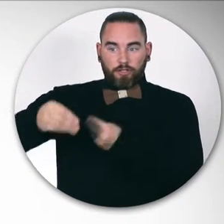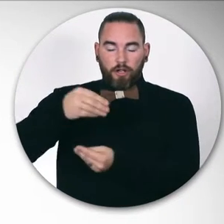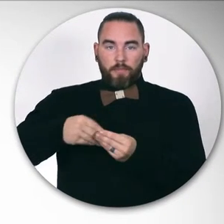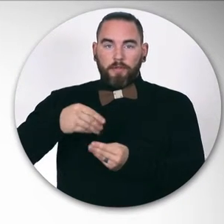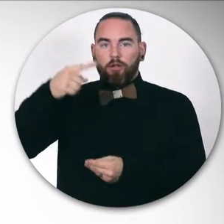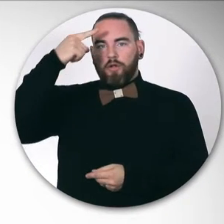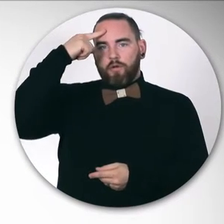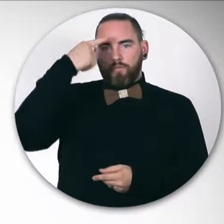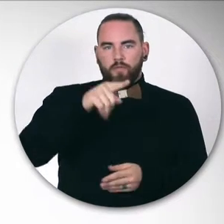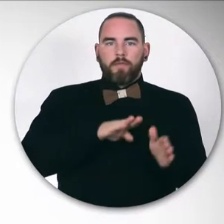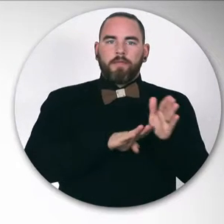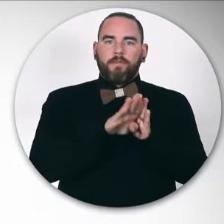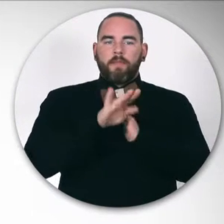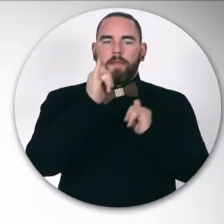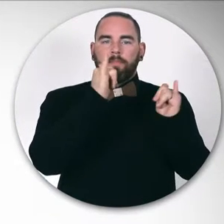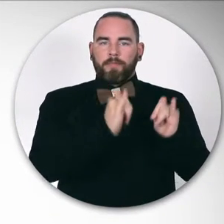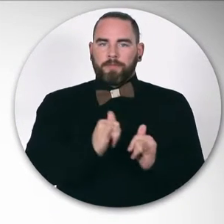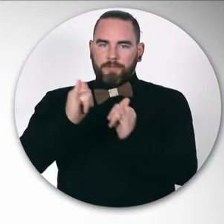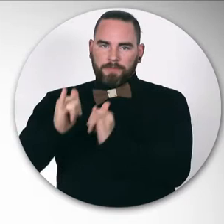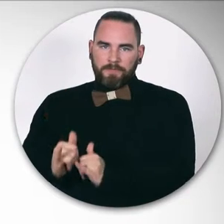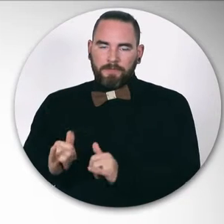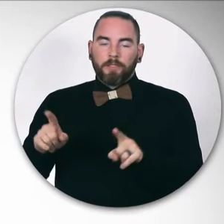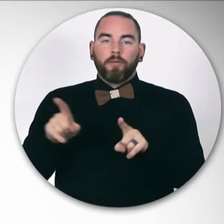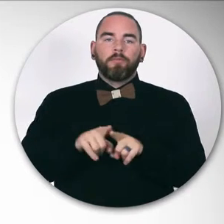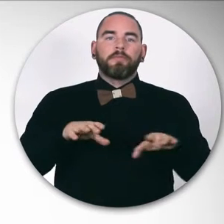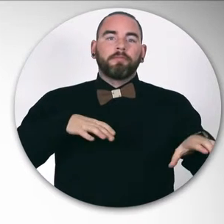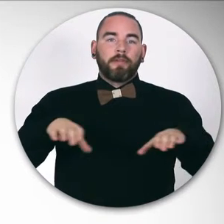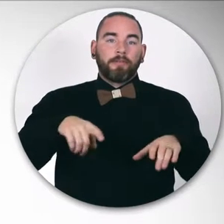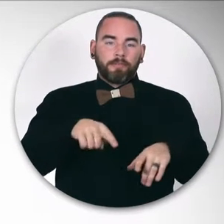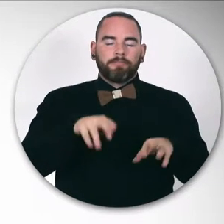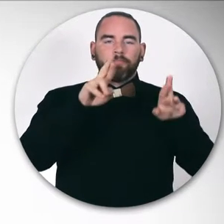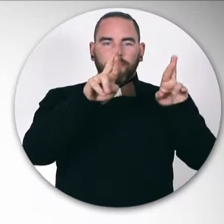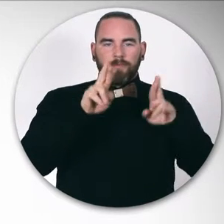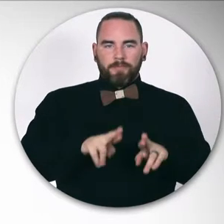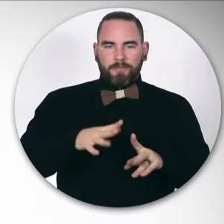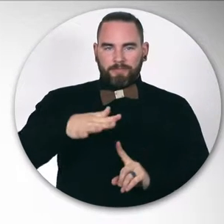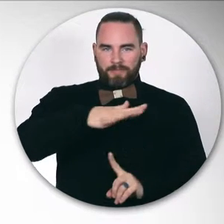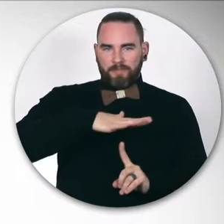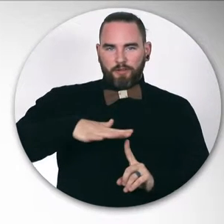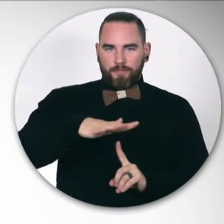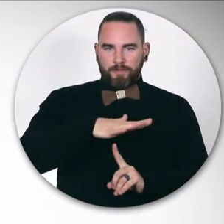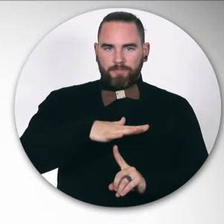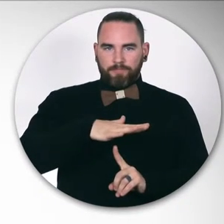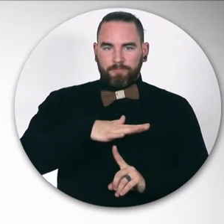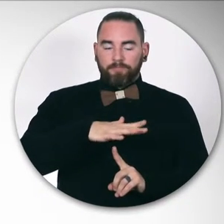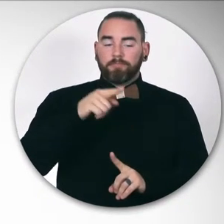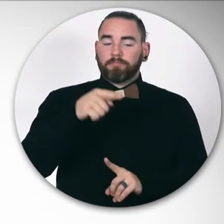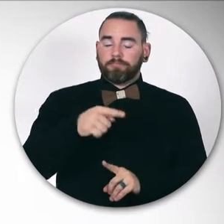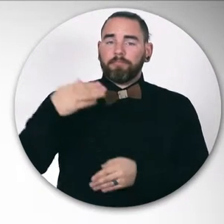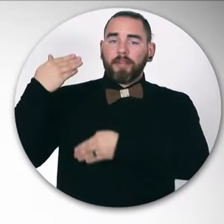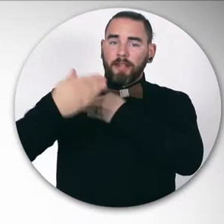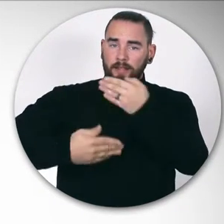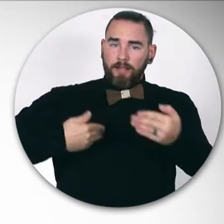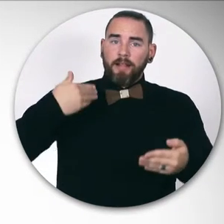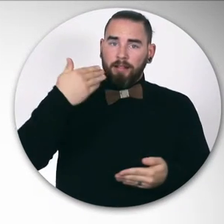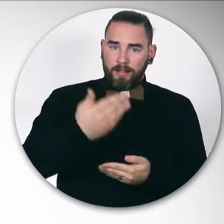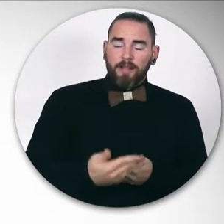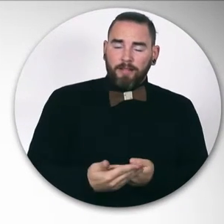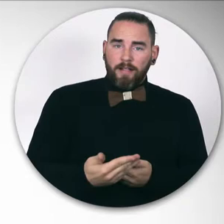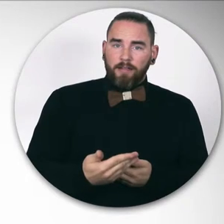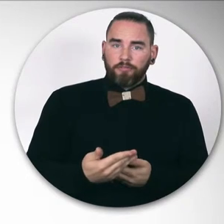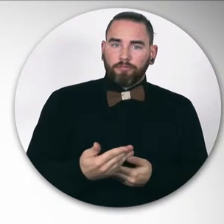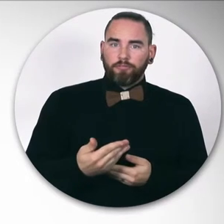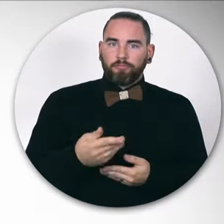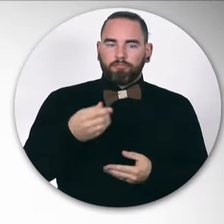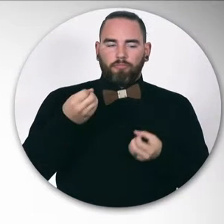est au profit du développement des individus et que cette action est respectueuse de l'environnement. Cet héritage de berceau du